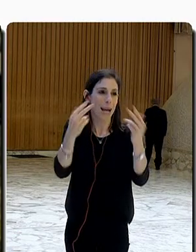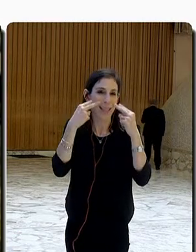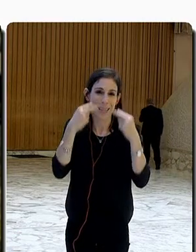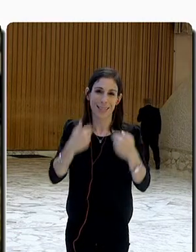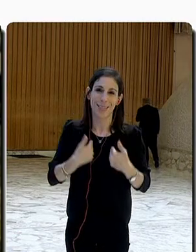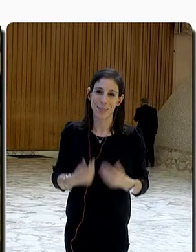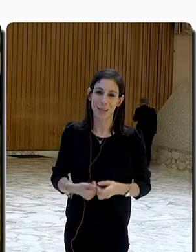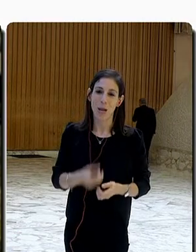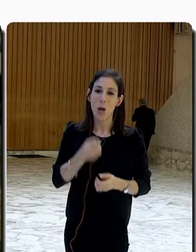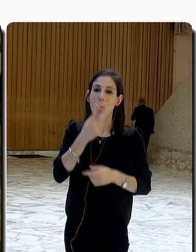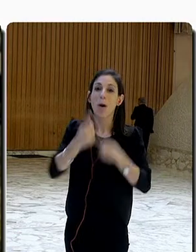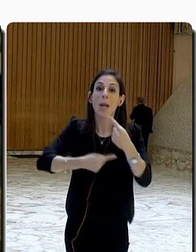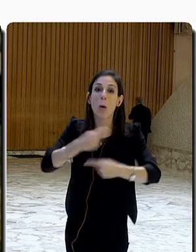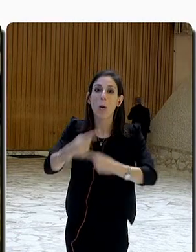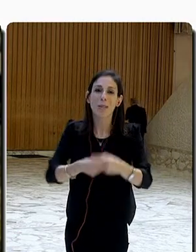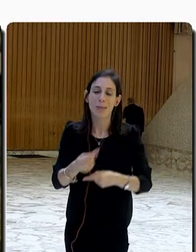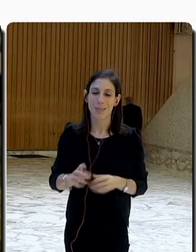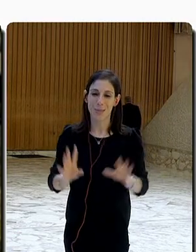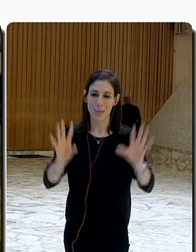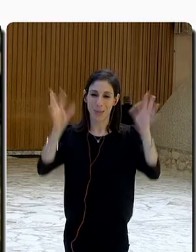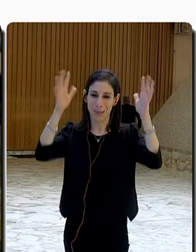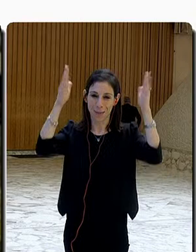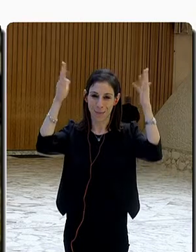l'attenzione. Buona continuazione.